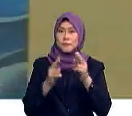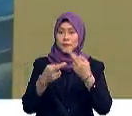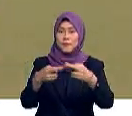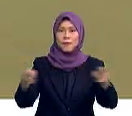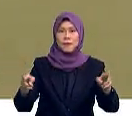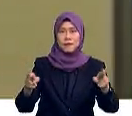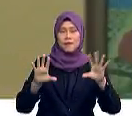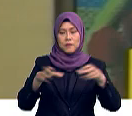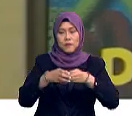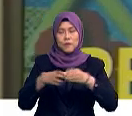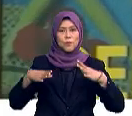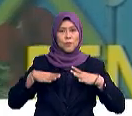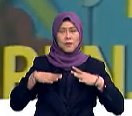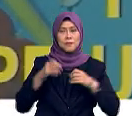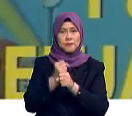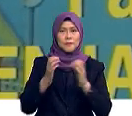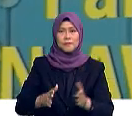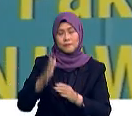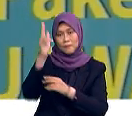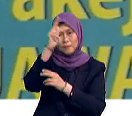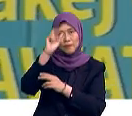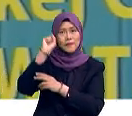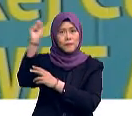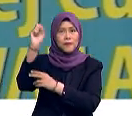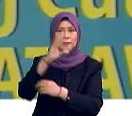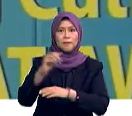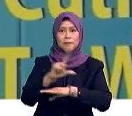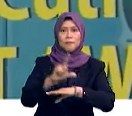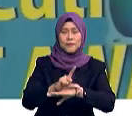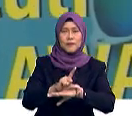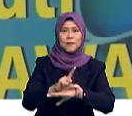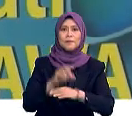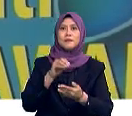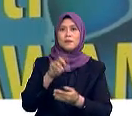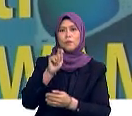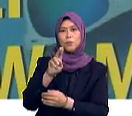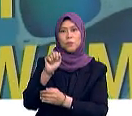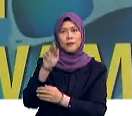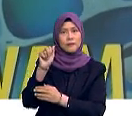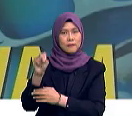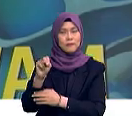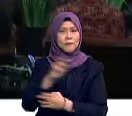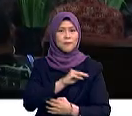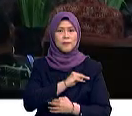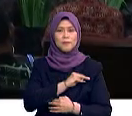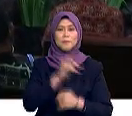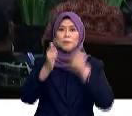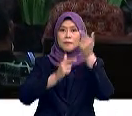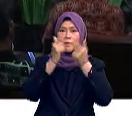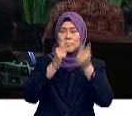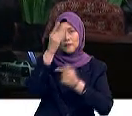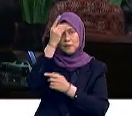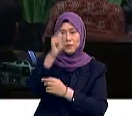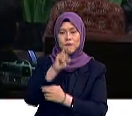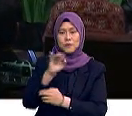pelancaran pakej cuti penjawat awam Sabah dan Labuan Bagus Baini di Tuaran, Menteri Pelancongan, Seni dan Budaya Datuk